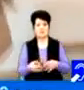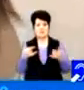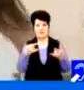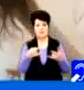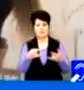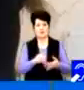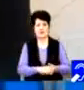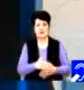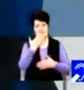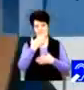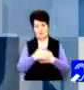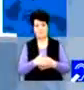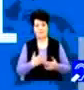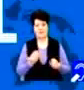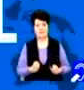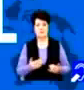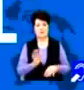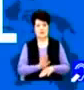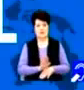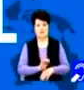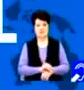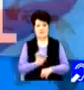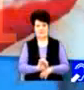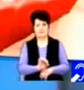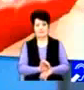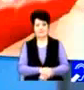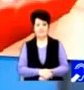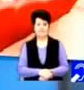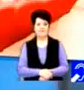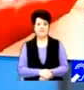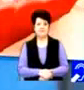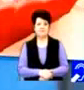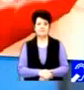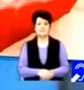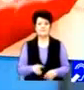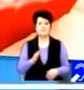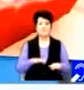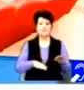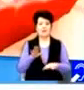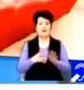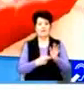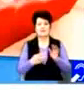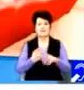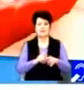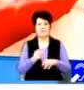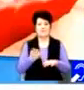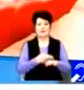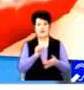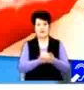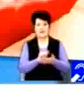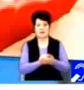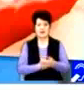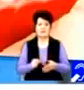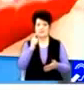telejurnal fiți aproape de noi 600 de kg de carne fără acte de proveniență